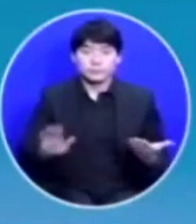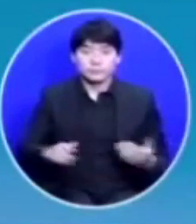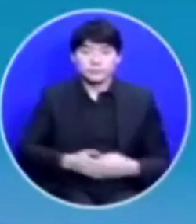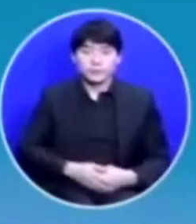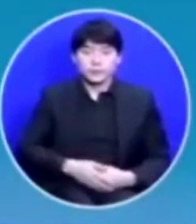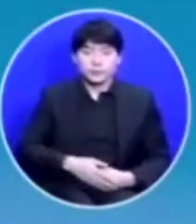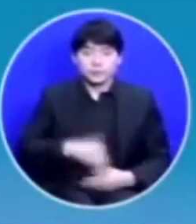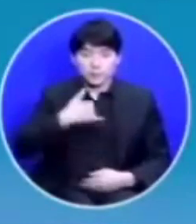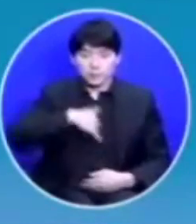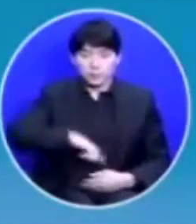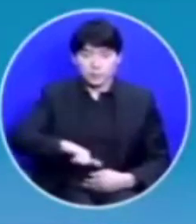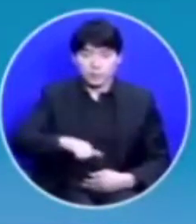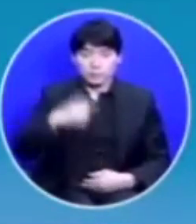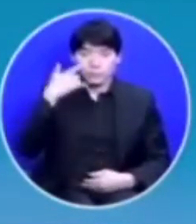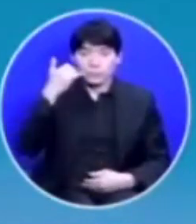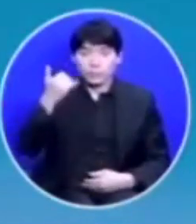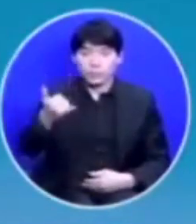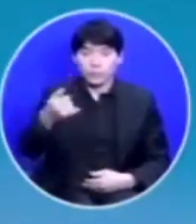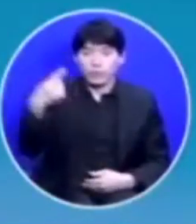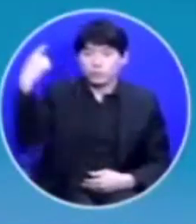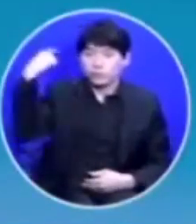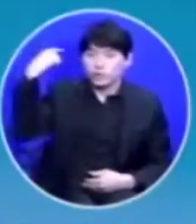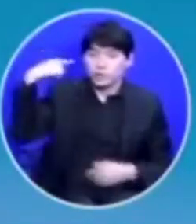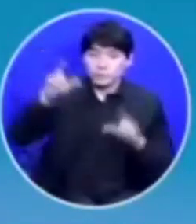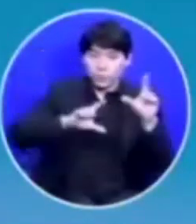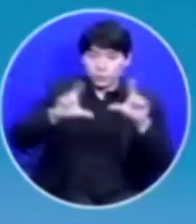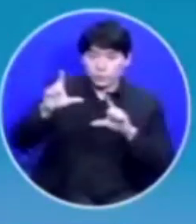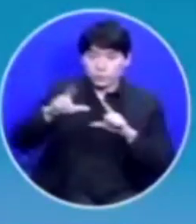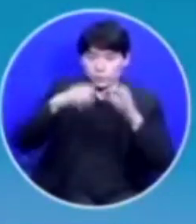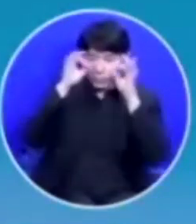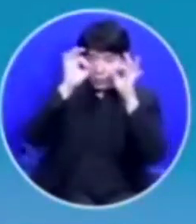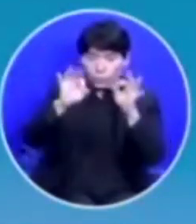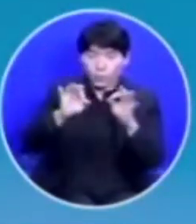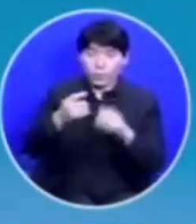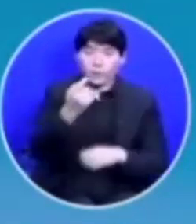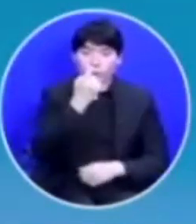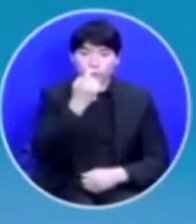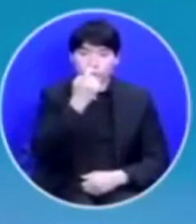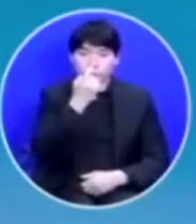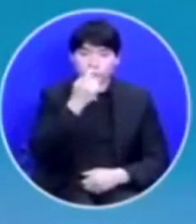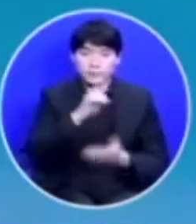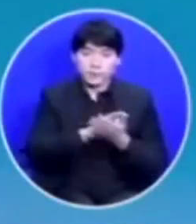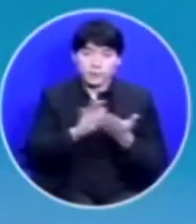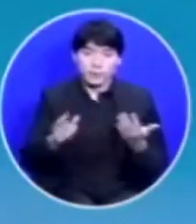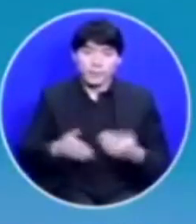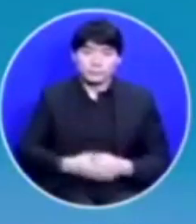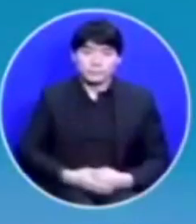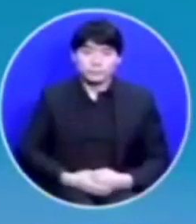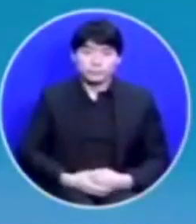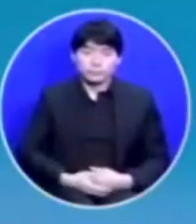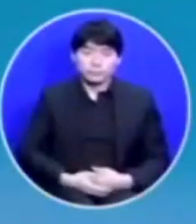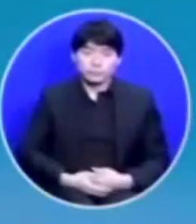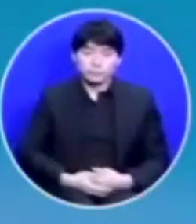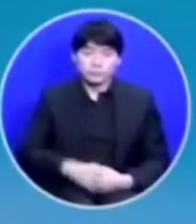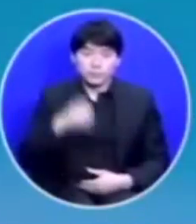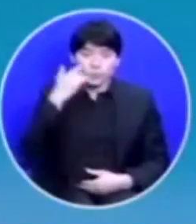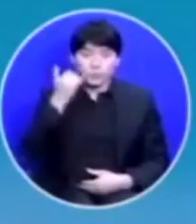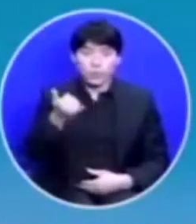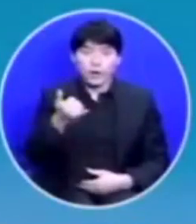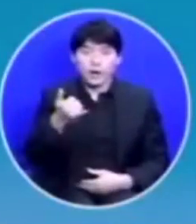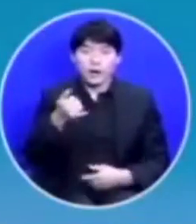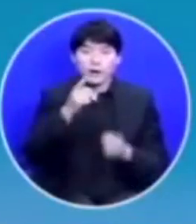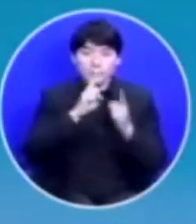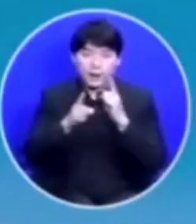자녀들은 부모의 뒷모습을 보고 배운다고 하는 말씀이 있습니다 잘 부모가 하는 말을